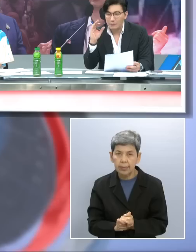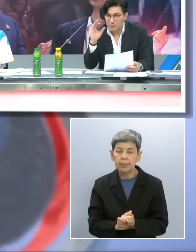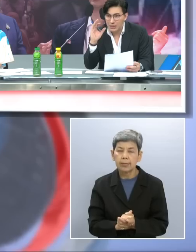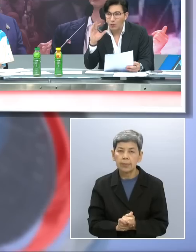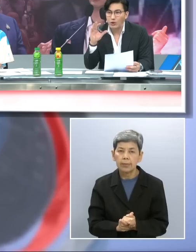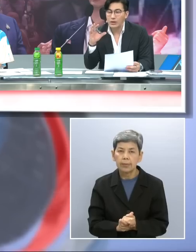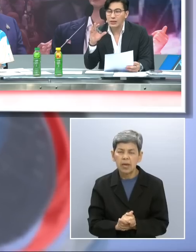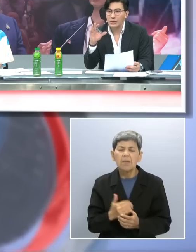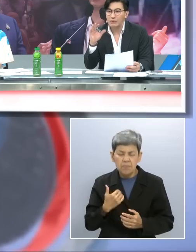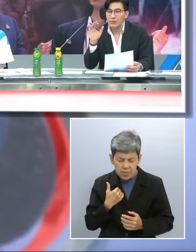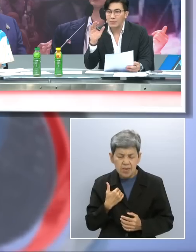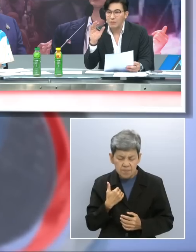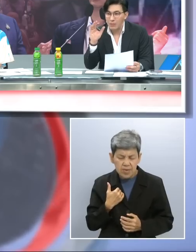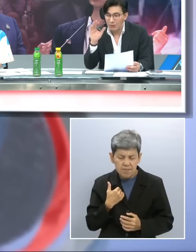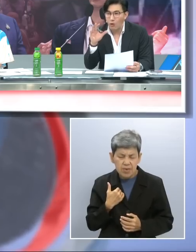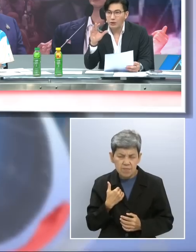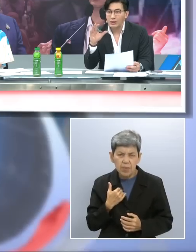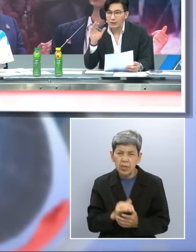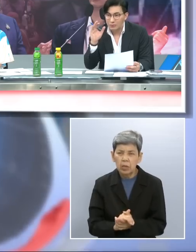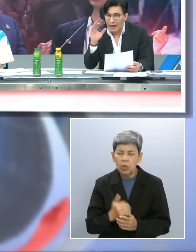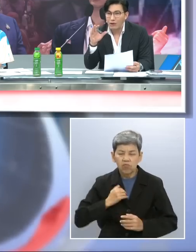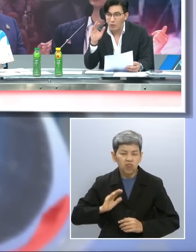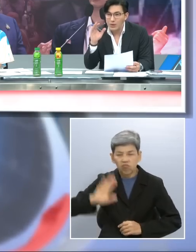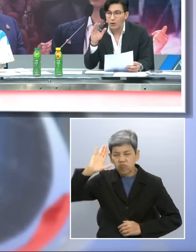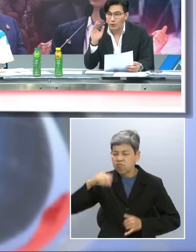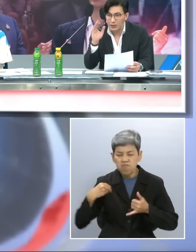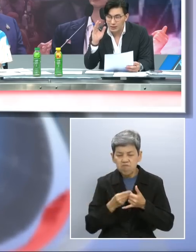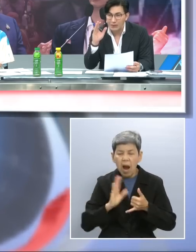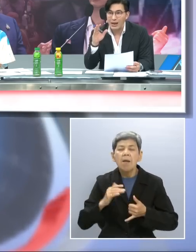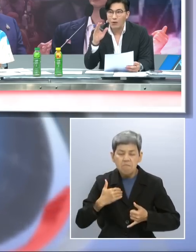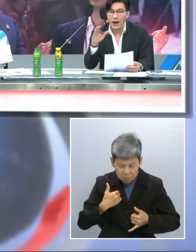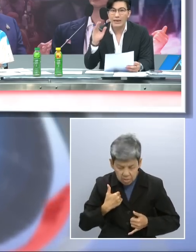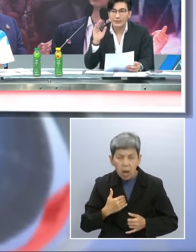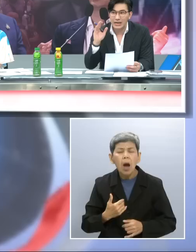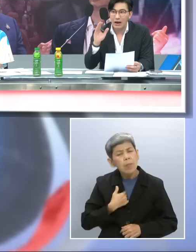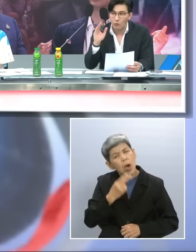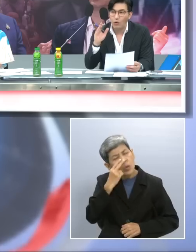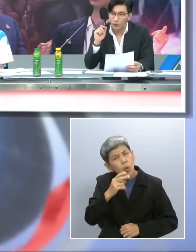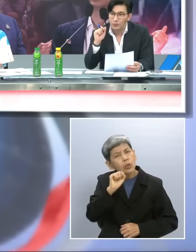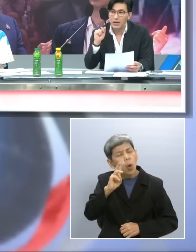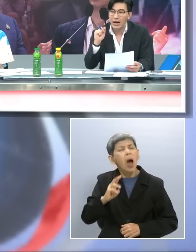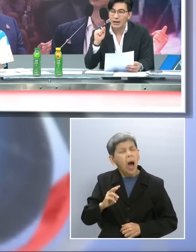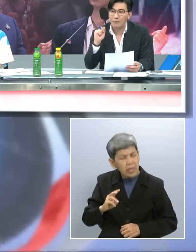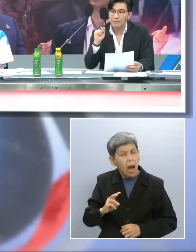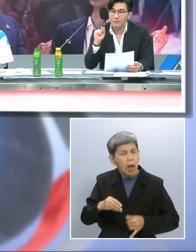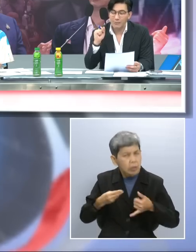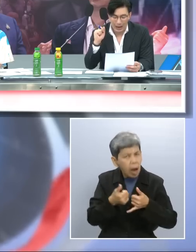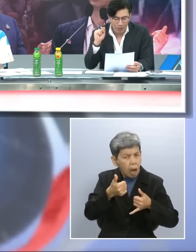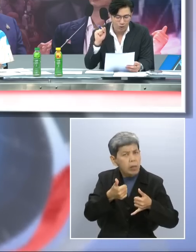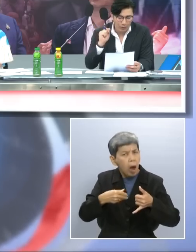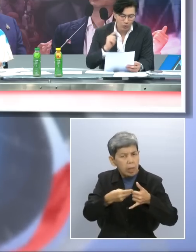ครับว่ามีคนที่ไม่โหวตแต่ก็มีคนที่ยืนยันแล้วว่าจะโหวตให้คุณพี่ทานนะครับ